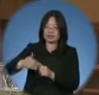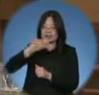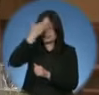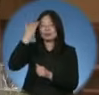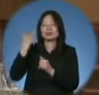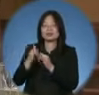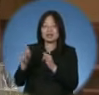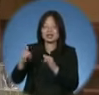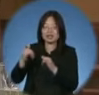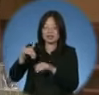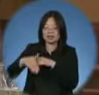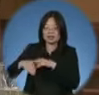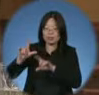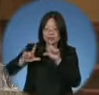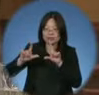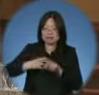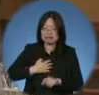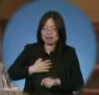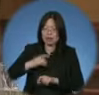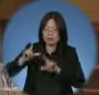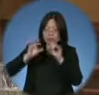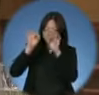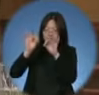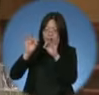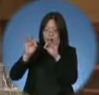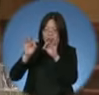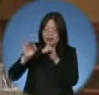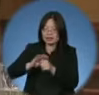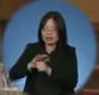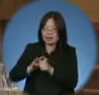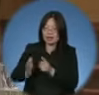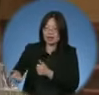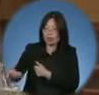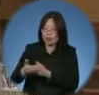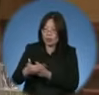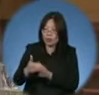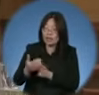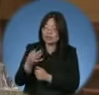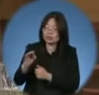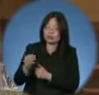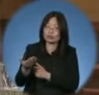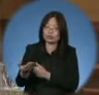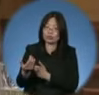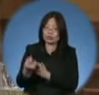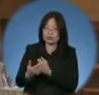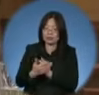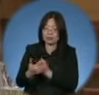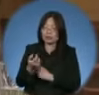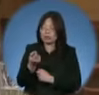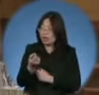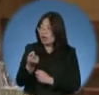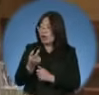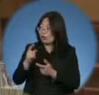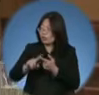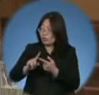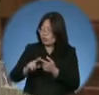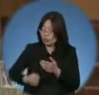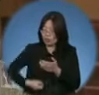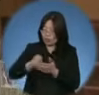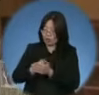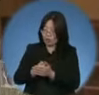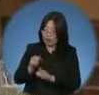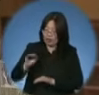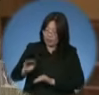젊은이가 그런 식의 모습이나 괴로워하고 있으면 사랑으로 보듬고 인정해주고. 그렇죠. 그래서 조금이라도 그가 용기를 내서 한